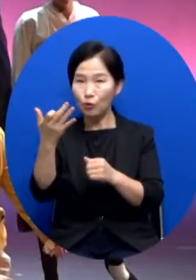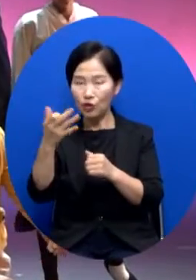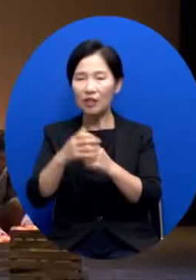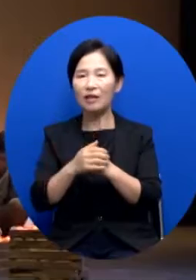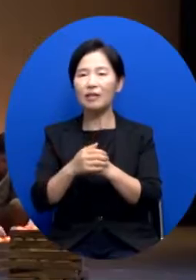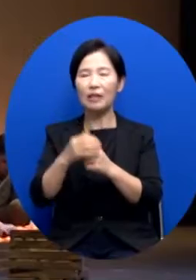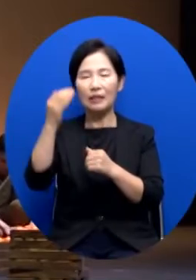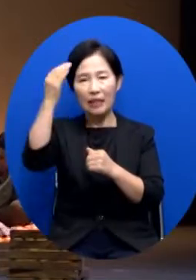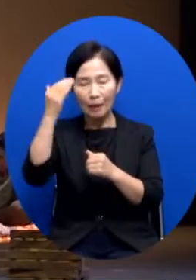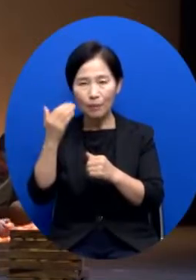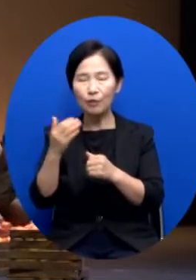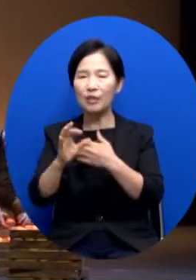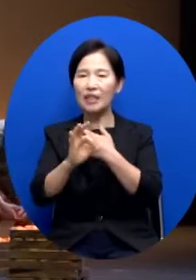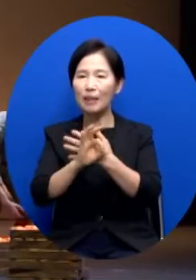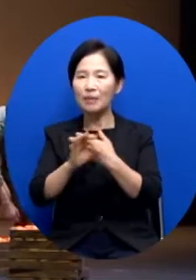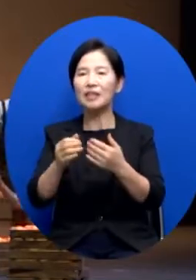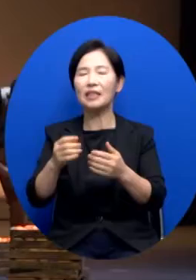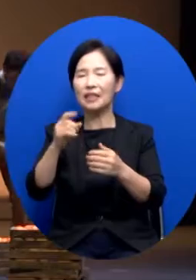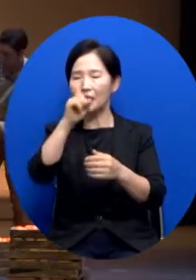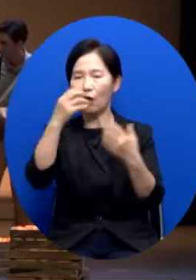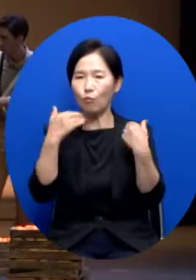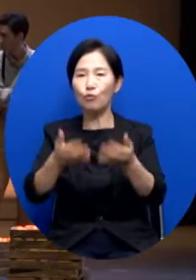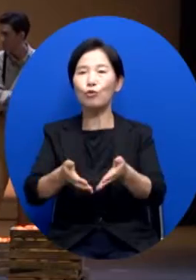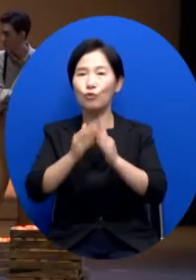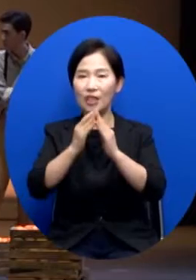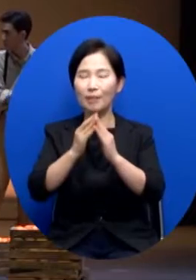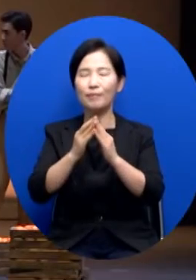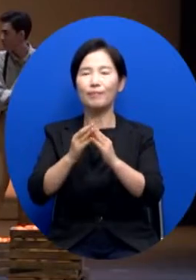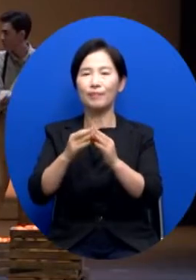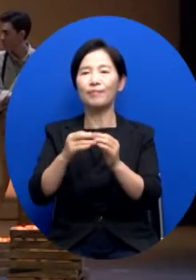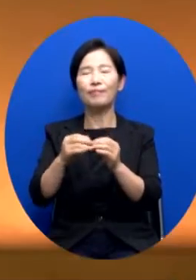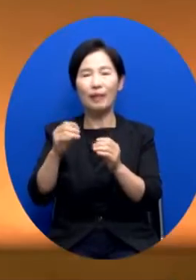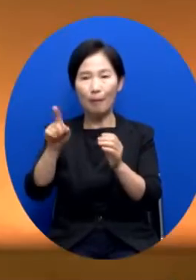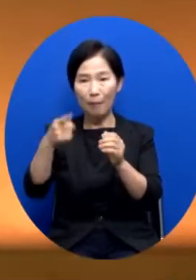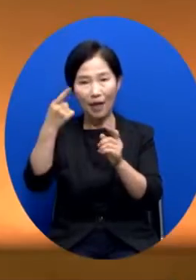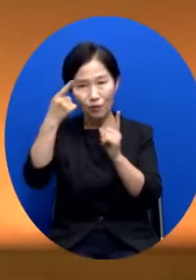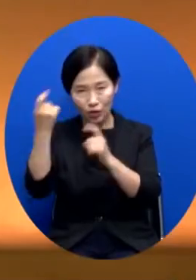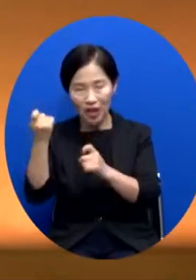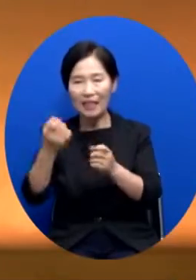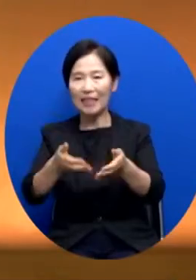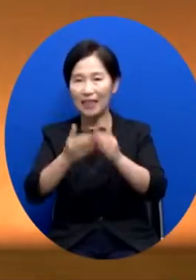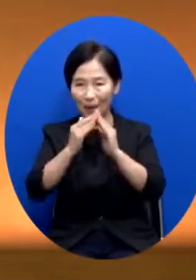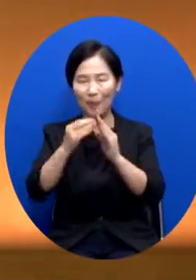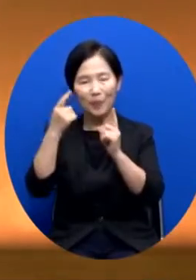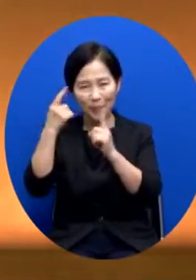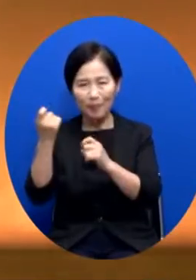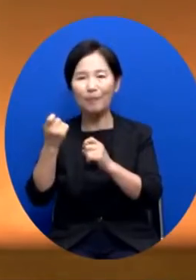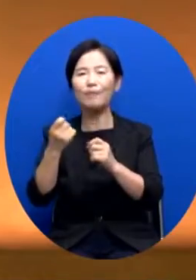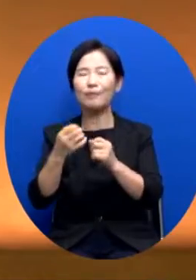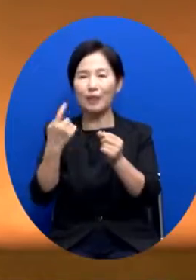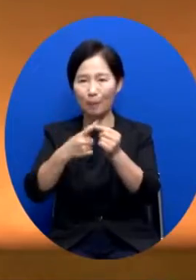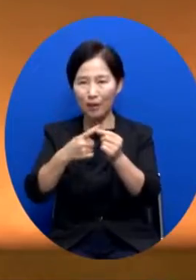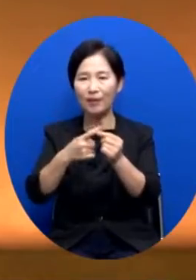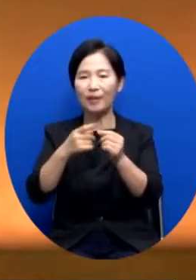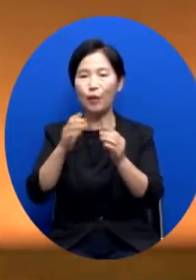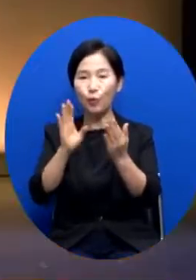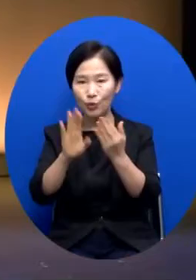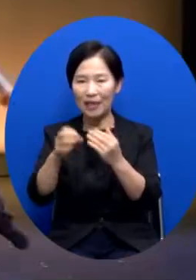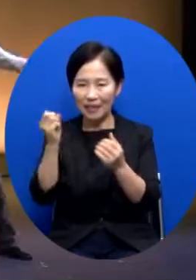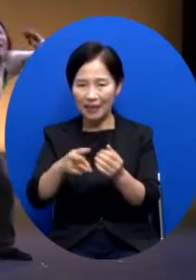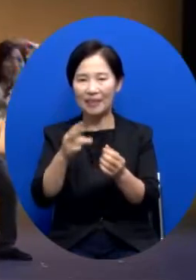대한민국 임시정부 수립 100주년을 기념해 초연한 뒤 세 번째 올리는 공연으로 70명의 배우와